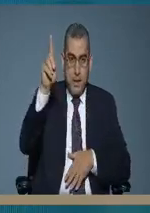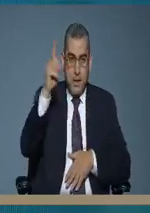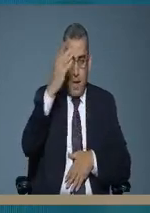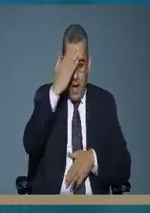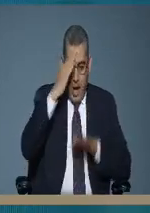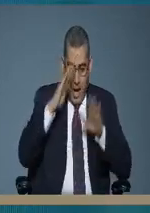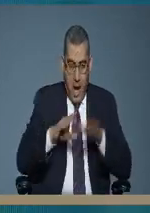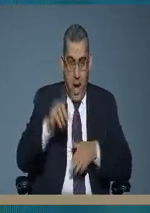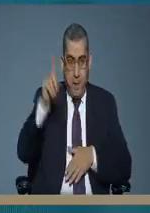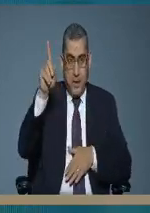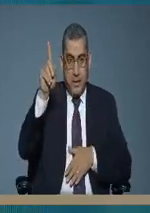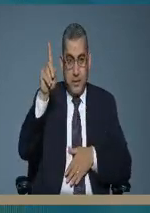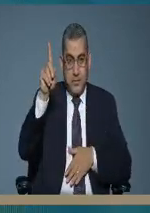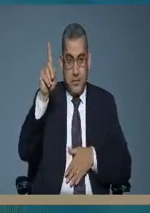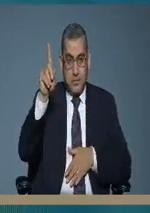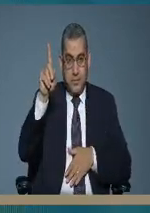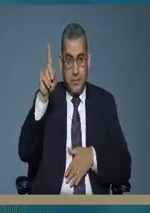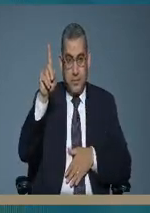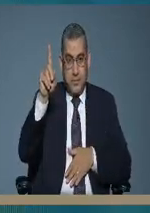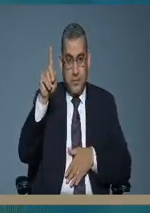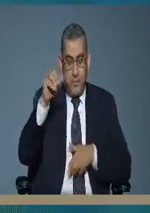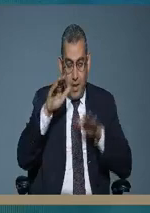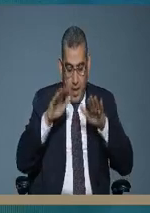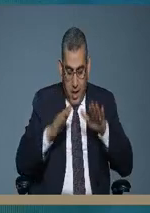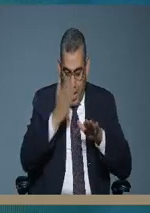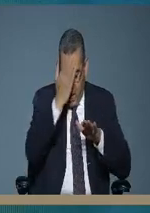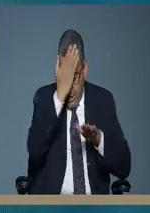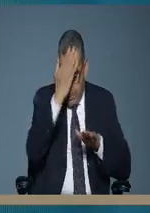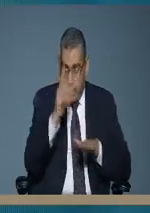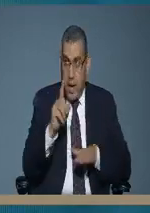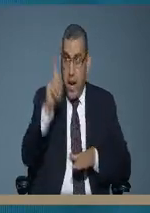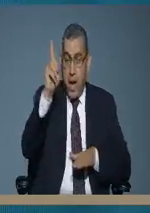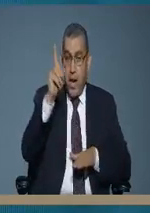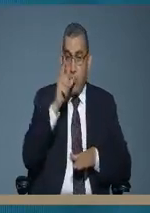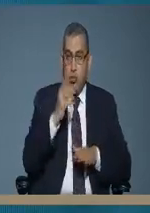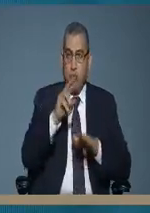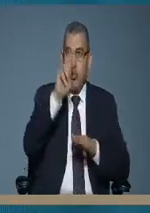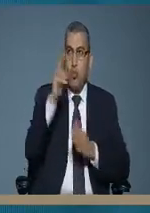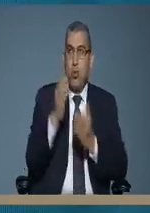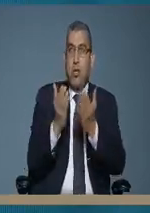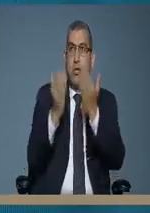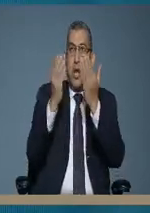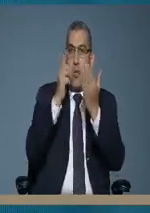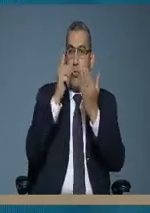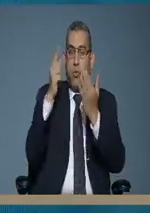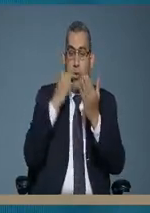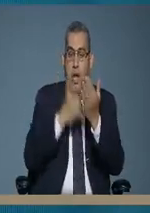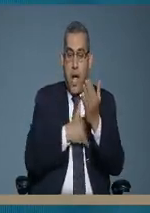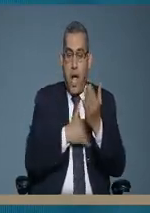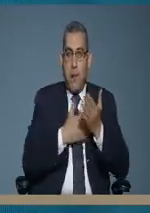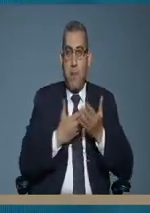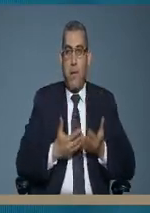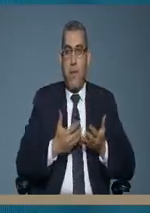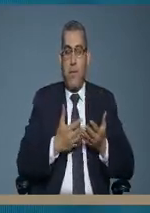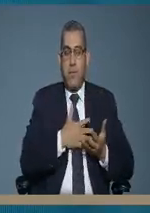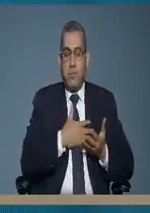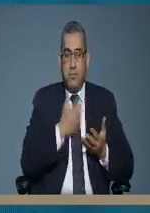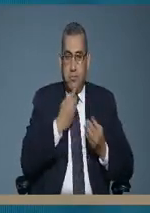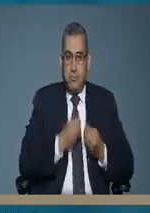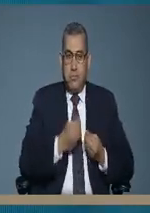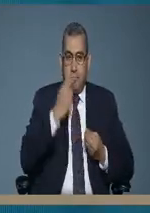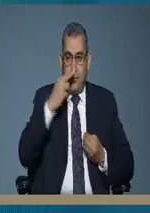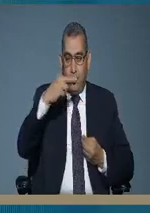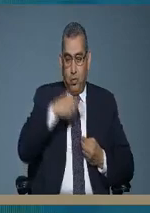عبيد ف اذا كنا عبيدا لك يا مولانا نسالك ان ترقق قلوبنا لينظر كل